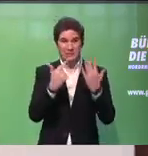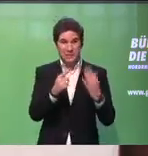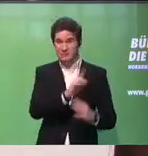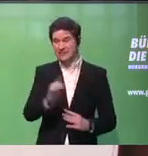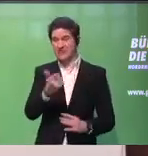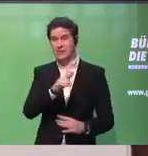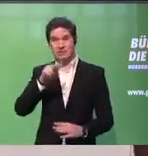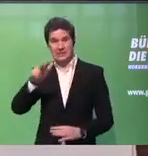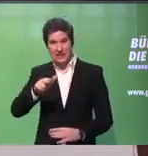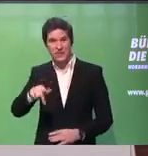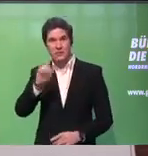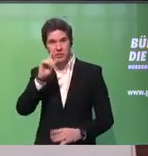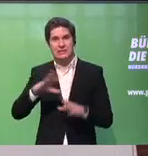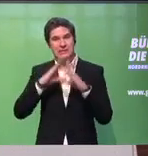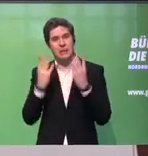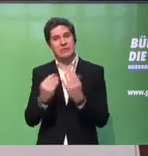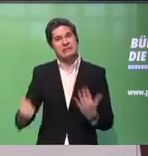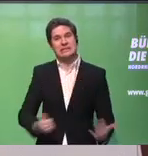2013, 6 Jahre